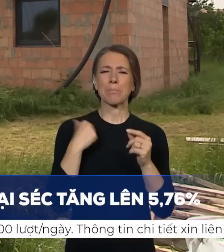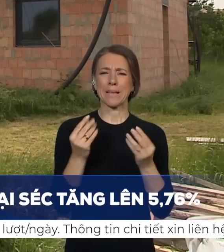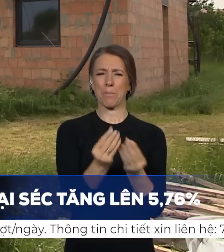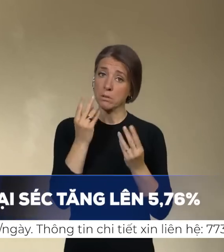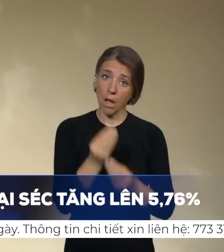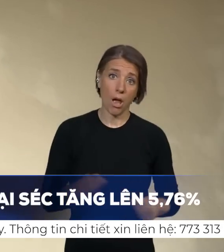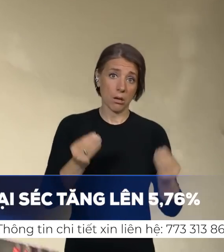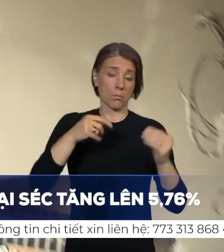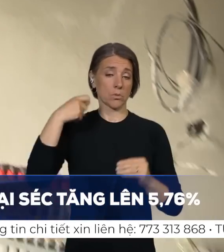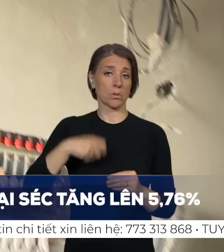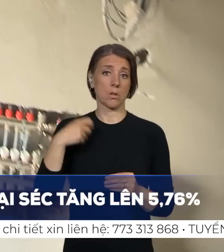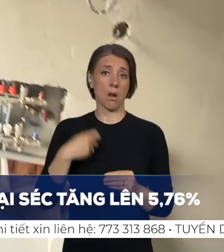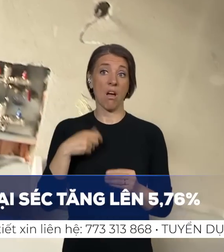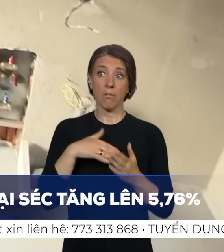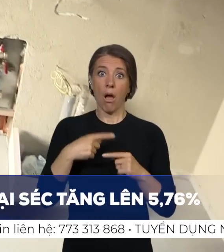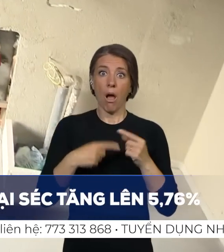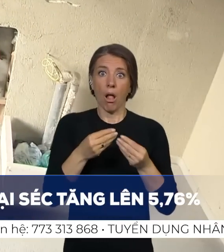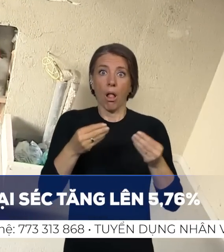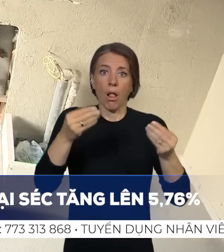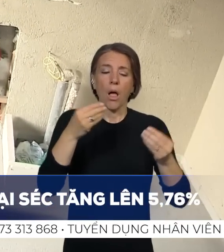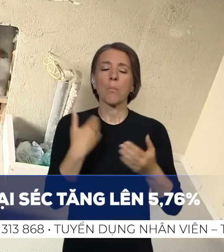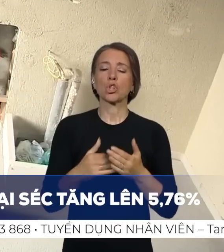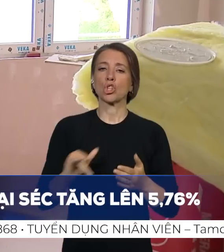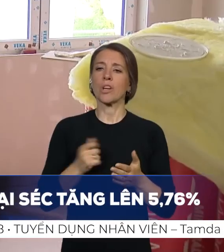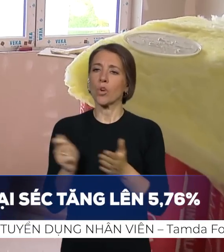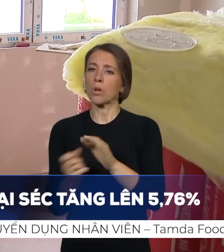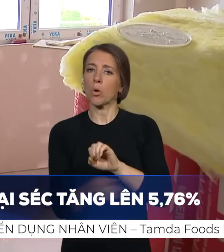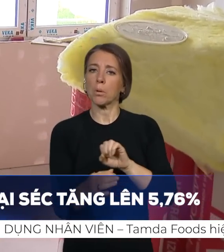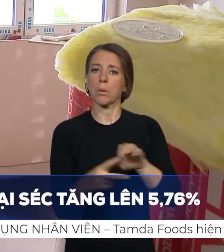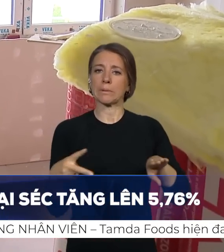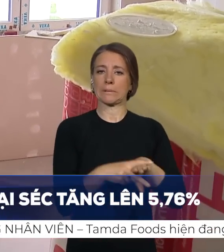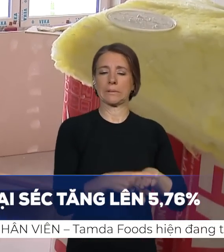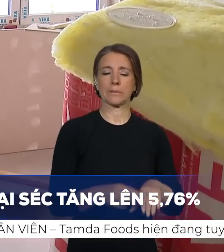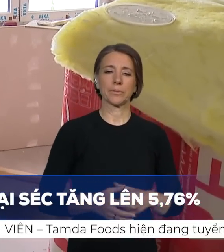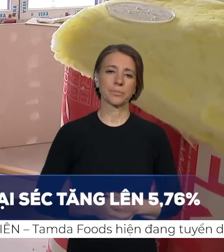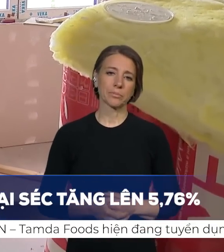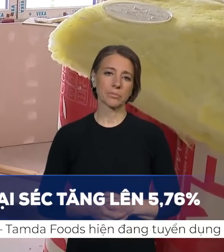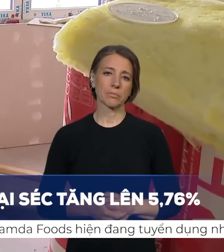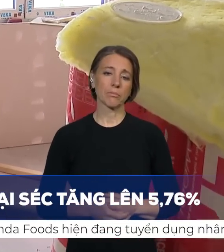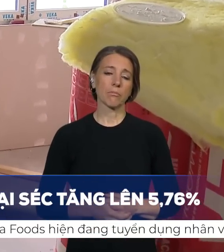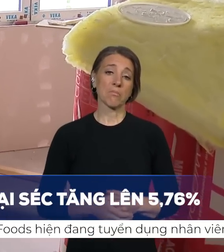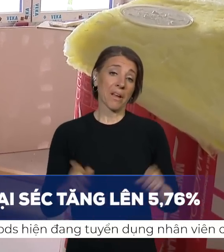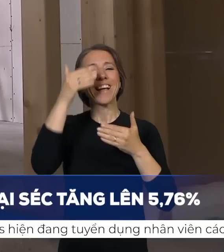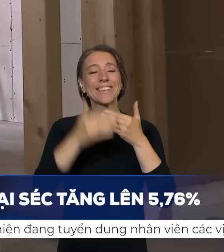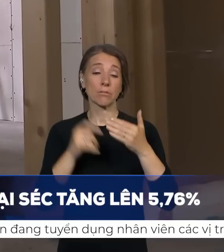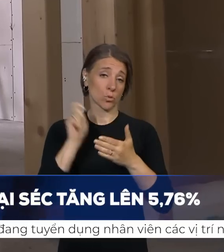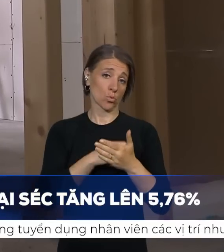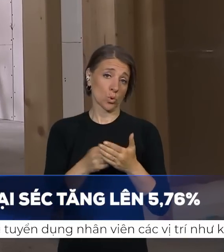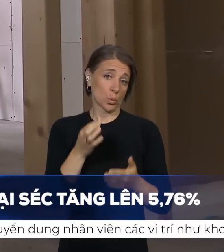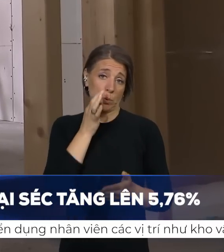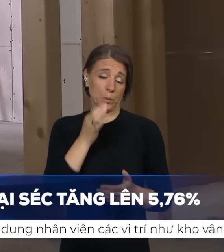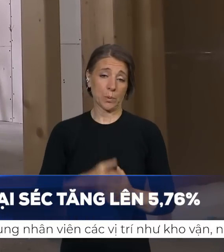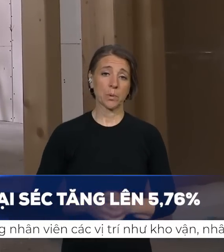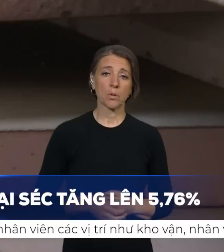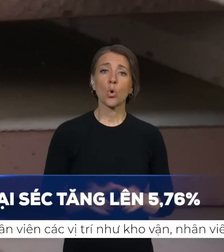3,46 triệu Euro lãi suất cho vay thế chấp tăng thêm 1 điểm phần trăm có nghĩa là khoản thanh toán hàng tháng sẽ tăng thêm khoảng